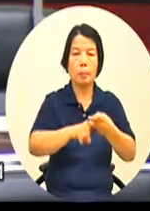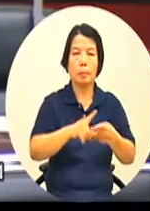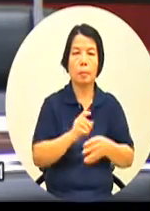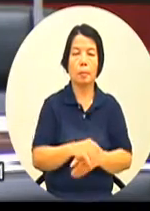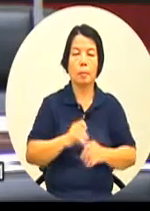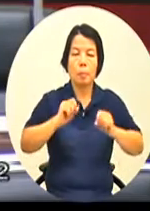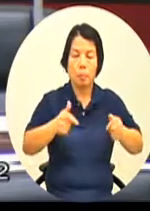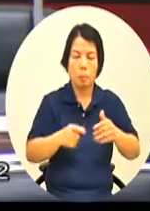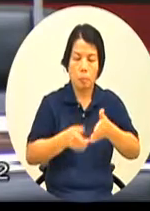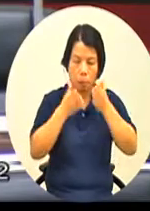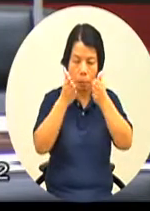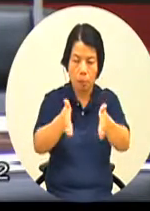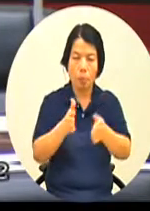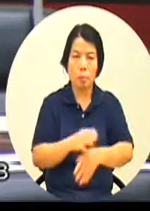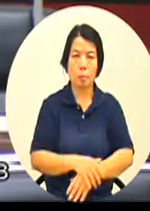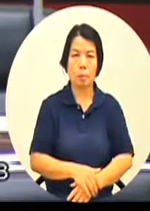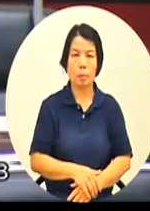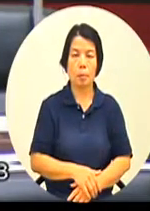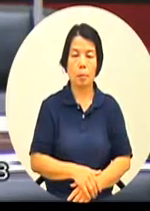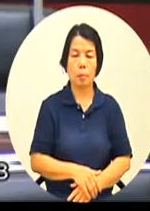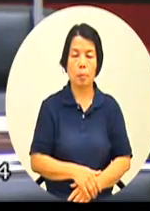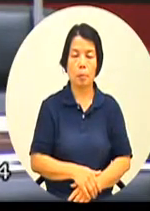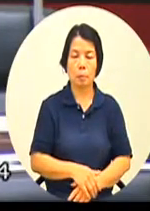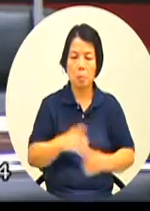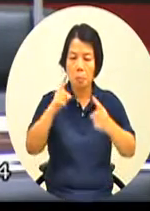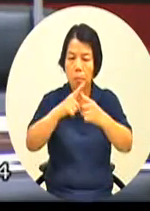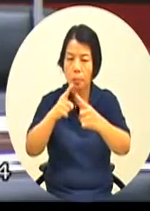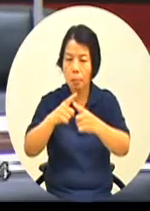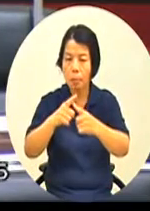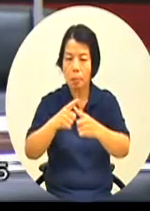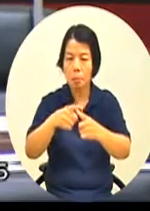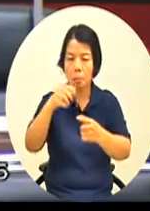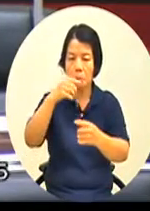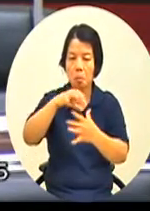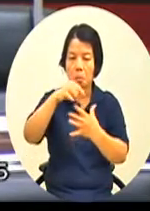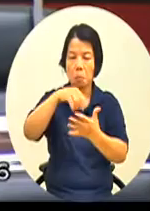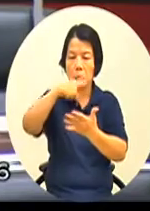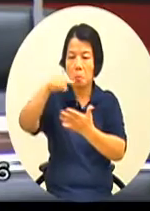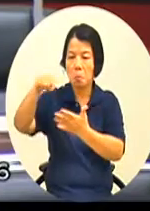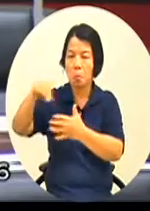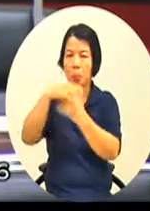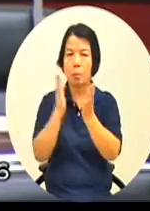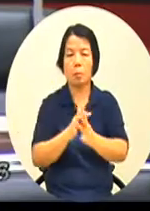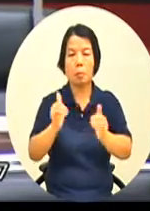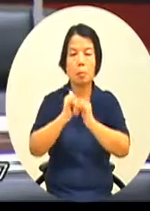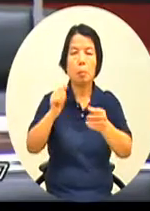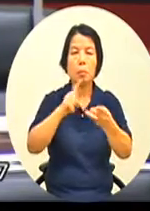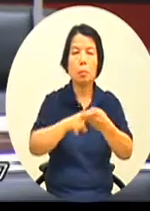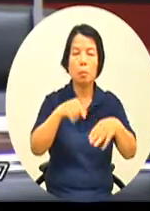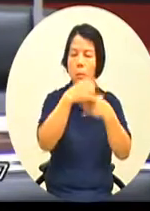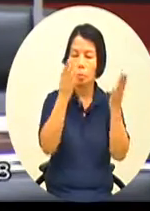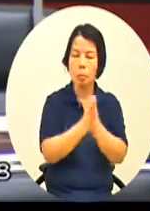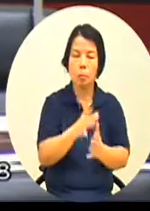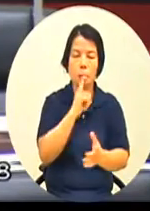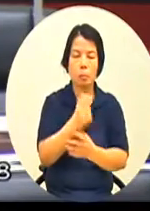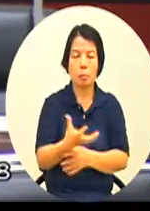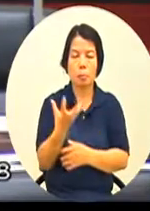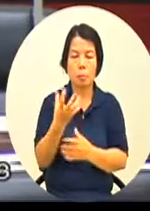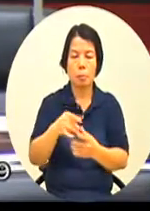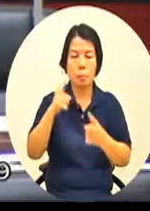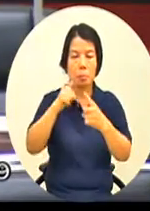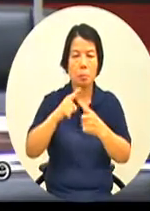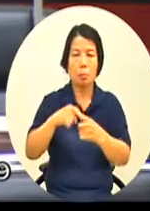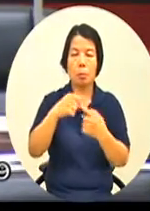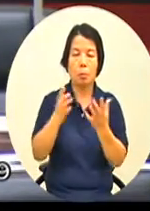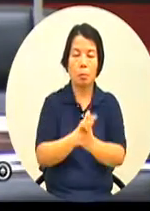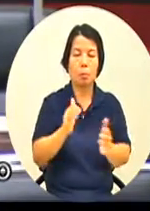不是只看数人头了。第一种民主、第二种民主都是数人头了。就是做